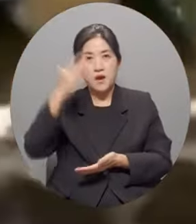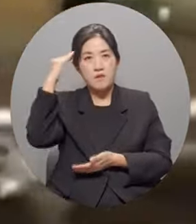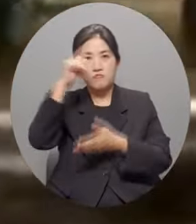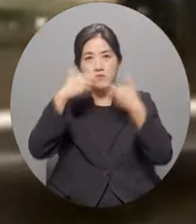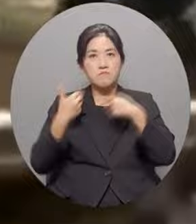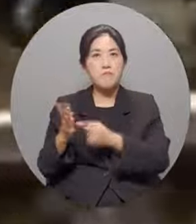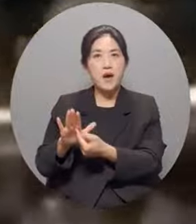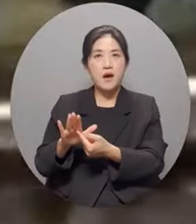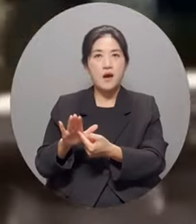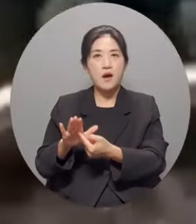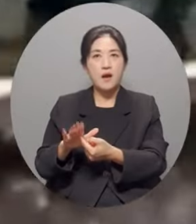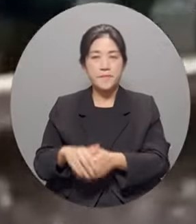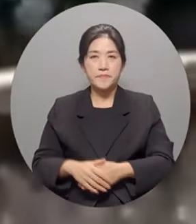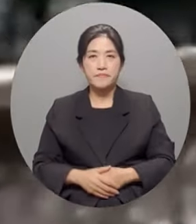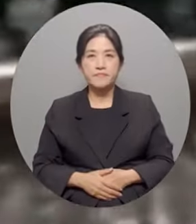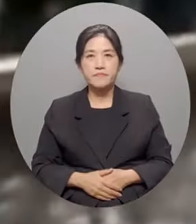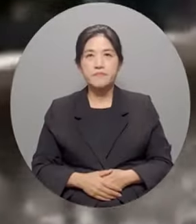MBC 뉴스 왕입니다